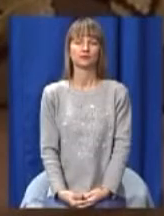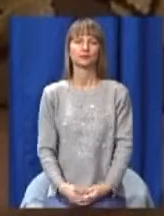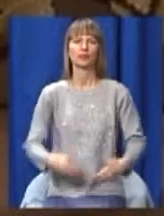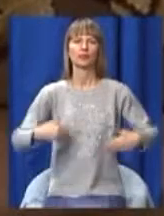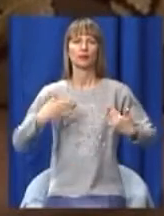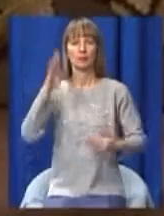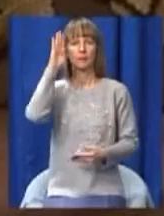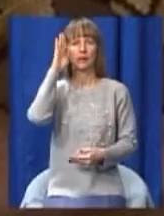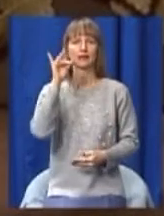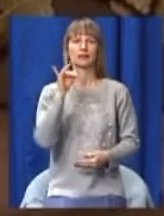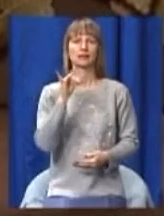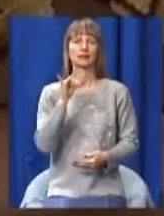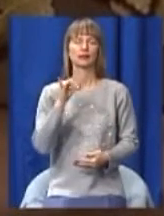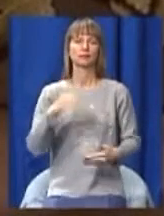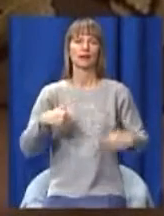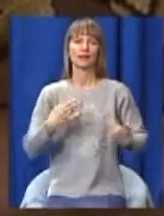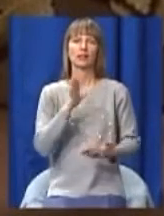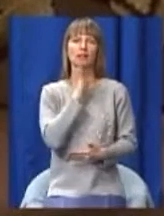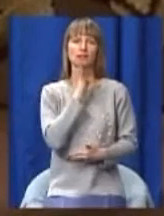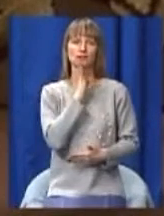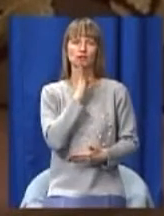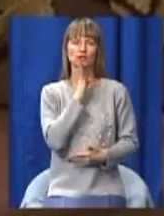Привіт, хлопчики! І привіт, дівчатка!